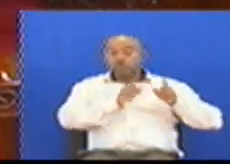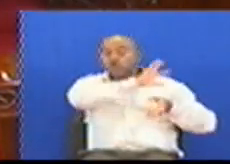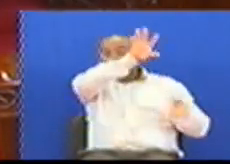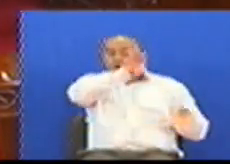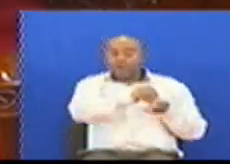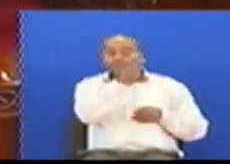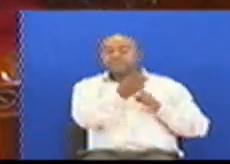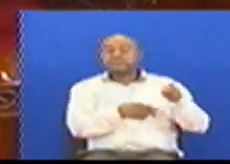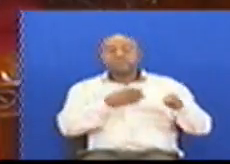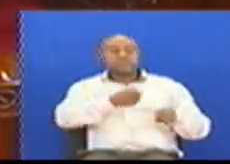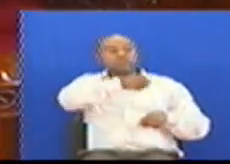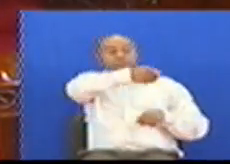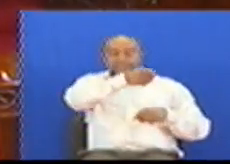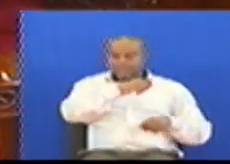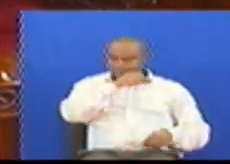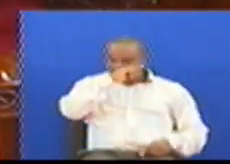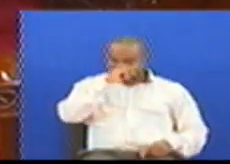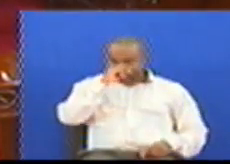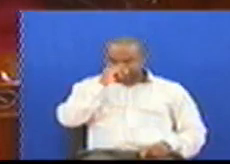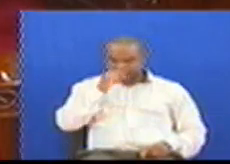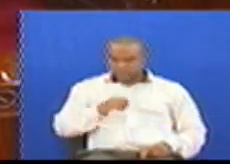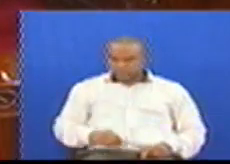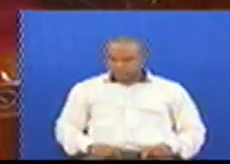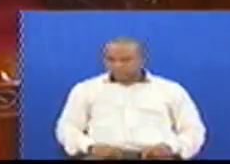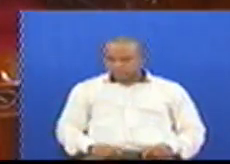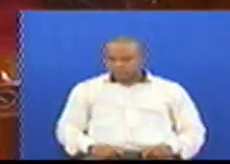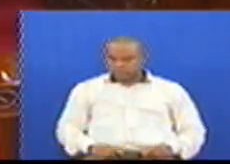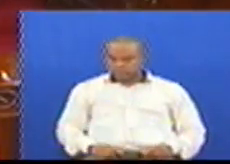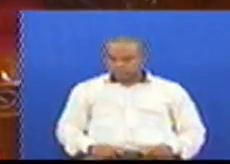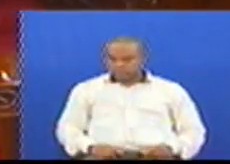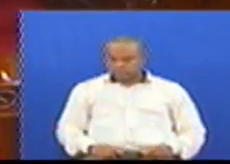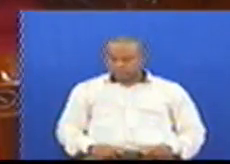wawili. Mheshimiwa Naibu Spika,